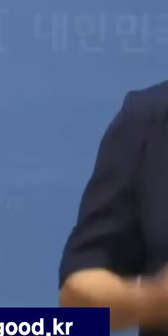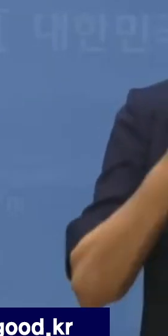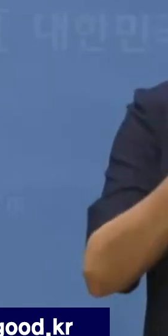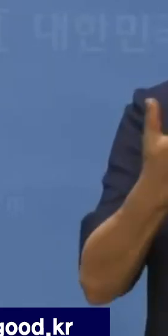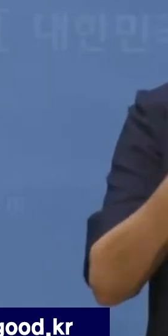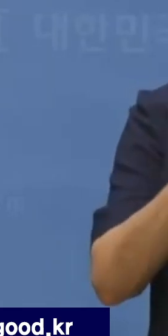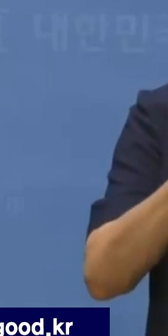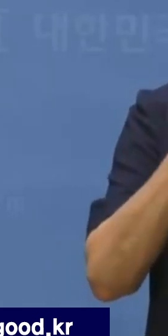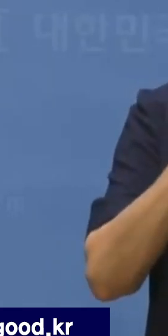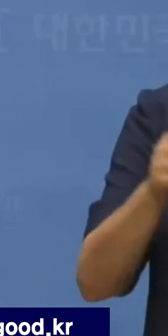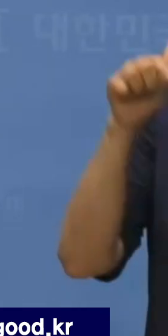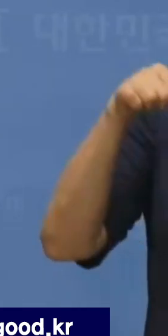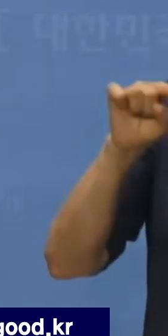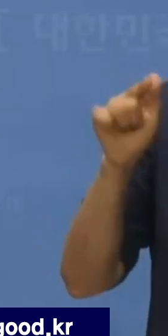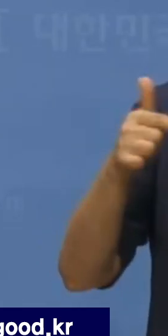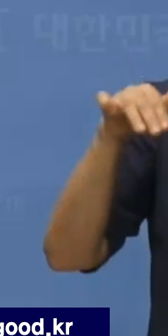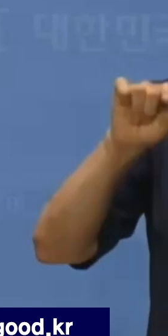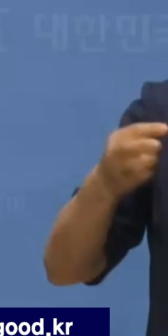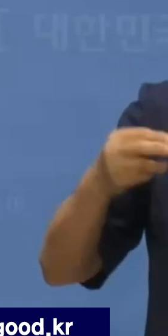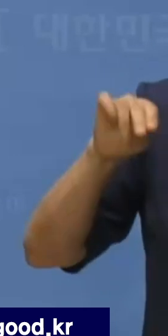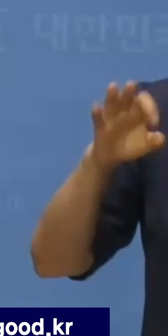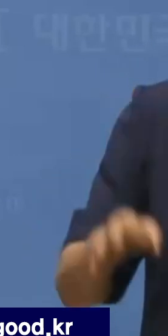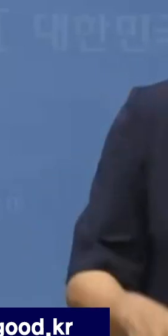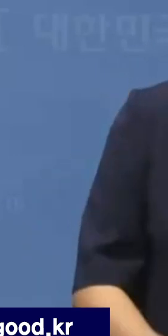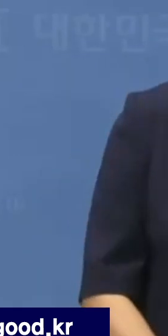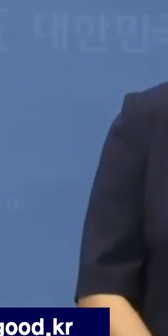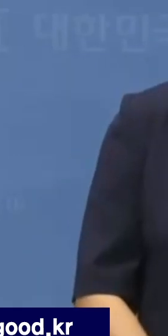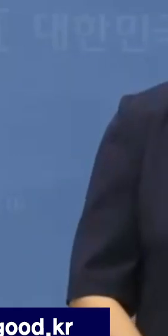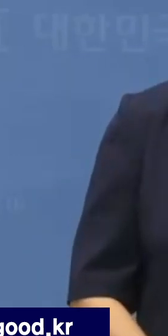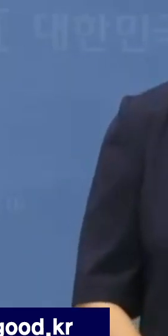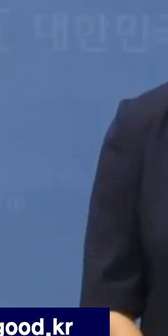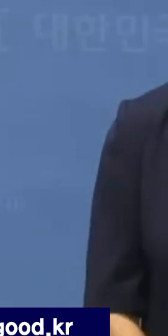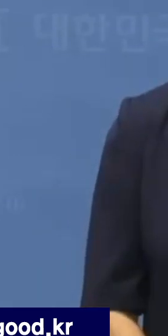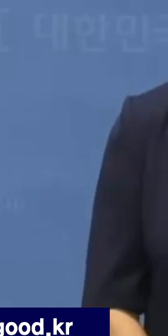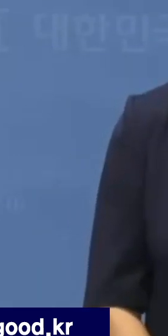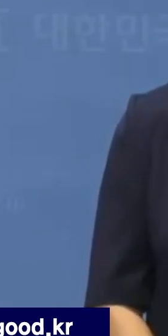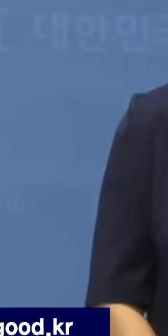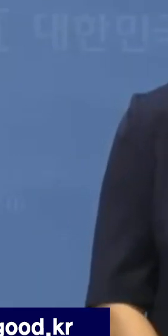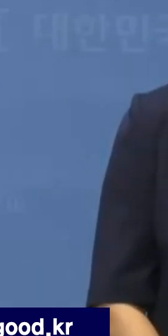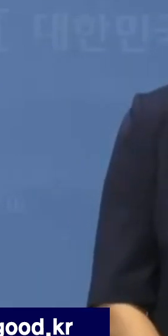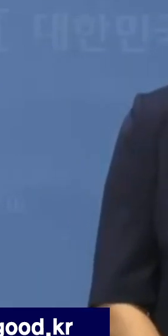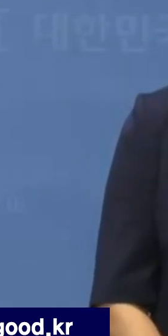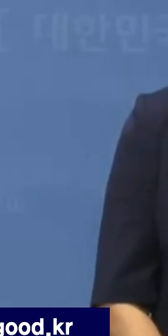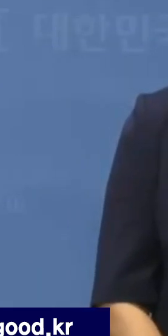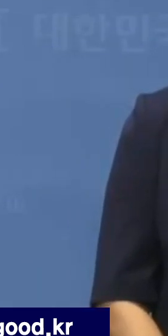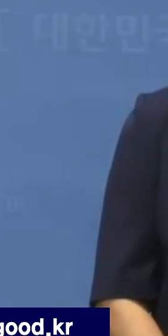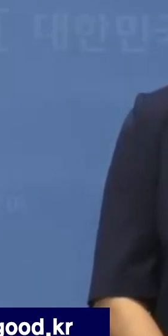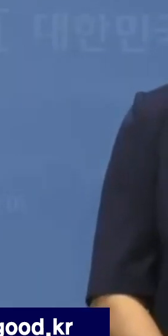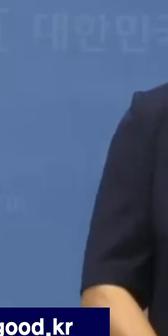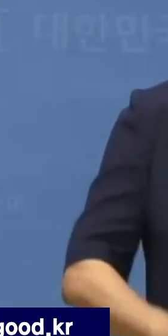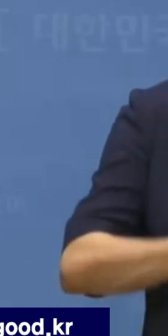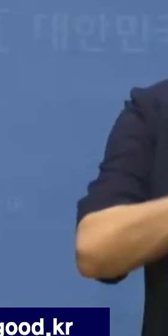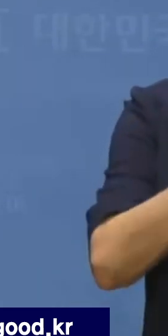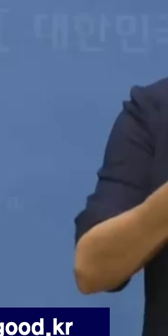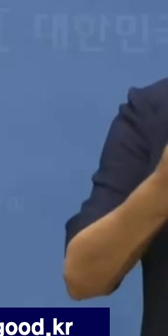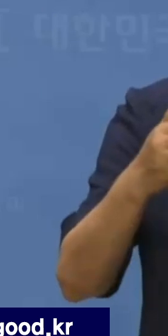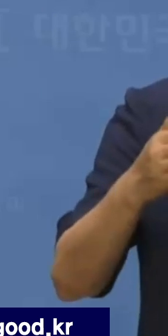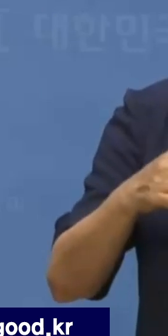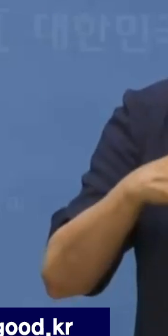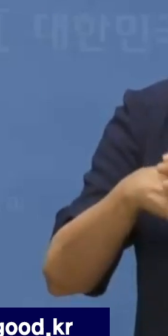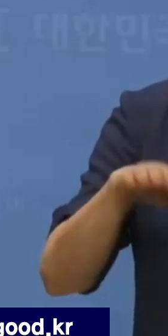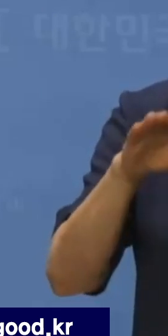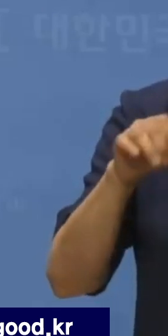민주당 수석대변인 권칠승입니다. 두 건의 브리핑을 하도록 하겠습니다. 정권 실세 아들의